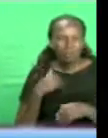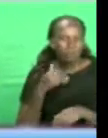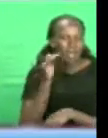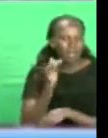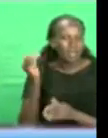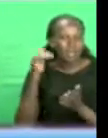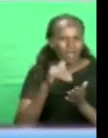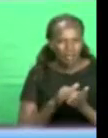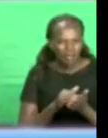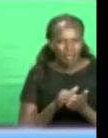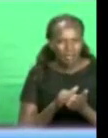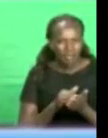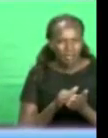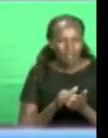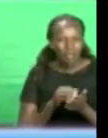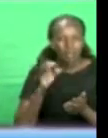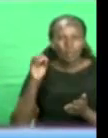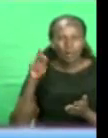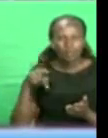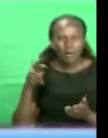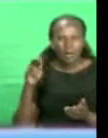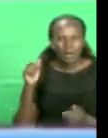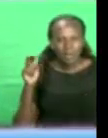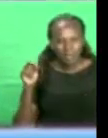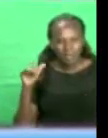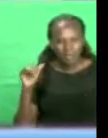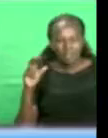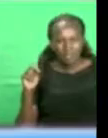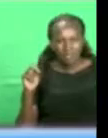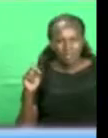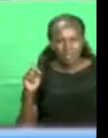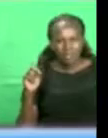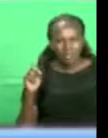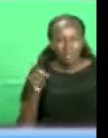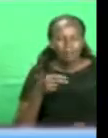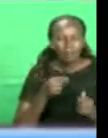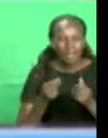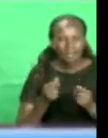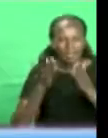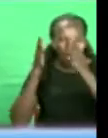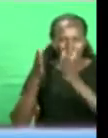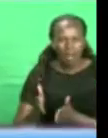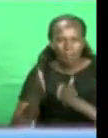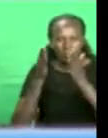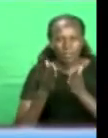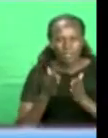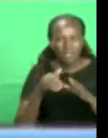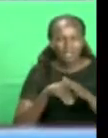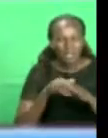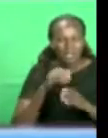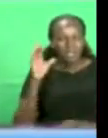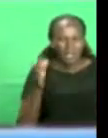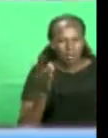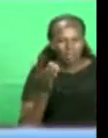Nimuulize mheshimiwa Oparanya, pesa yenye umenunua apartments kule Sandon Town